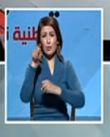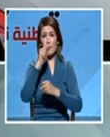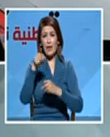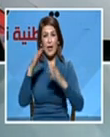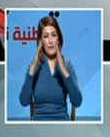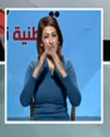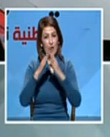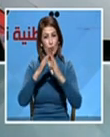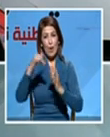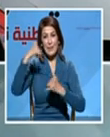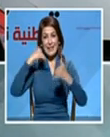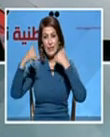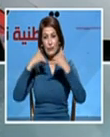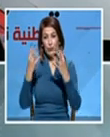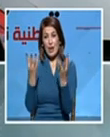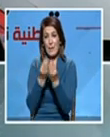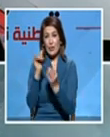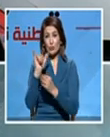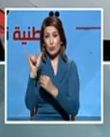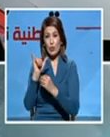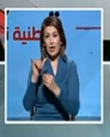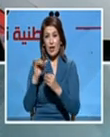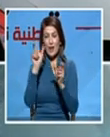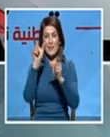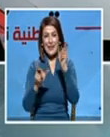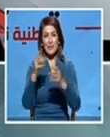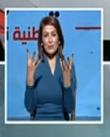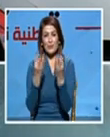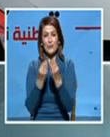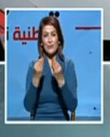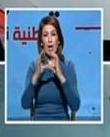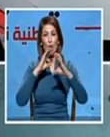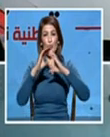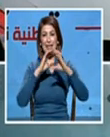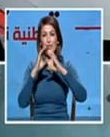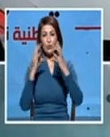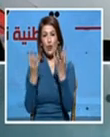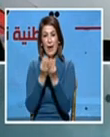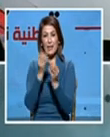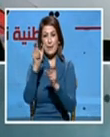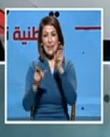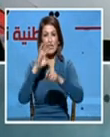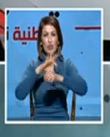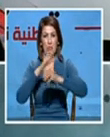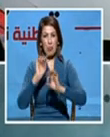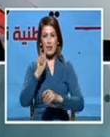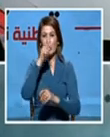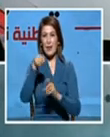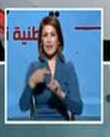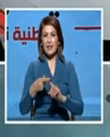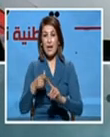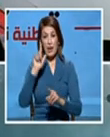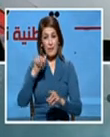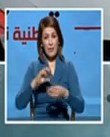احواله، وين وقتاش التبديل الوصفه الطبيه، وقتاش يلزم يجي مشكلة هذه قاعد يتحل. واذا كان فما